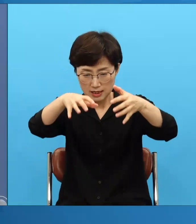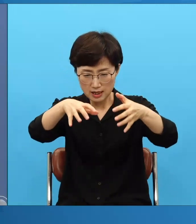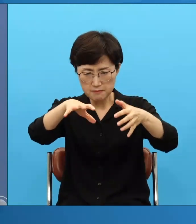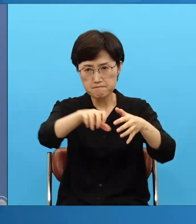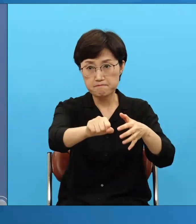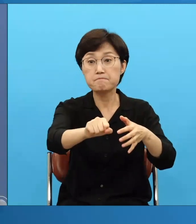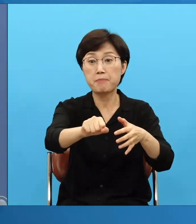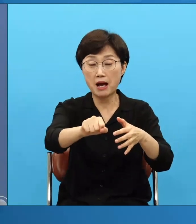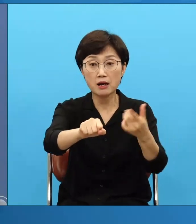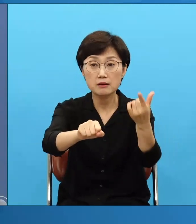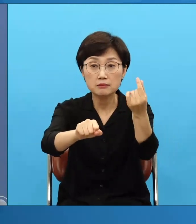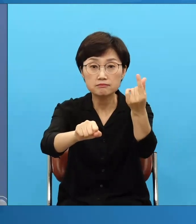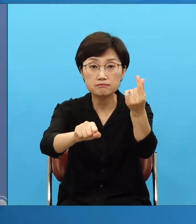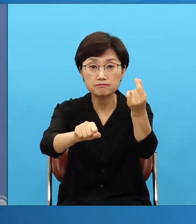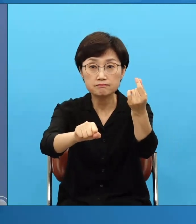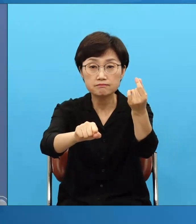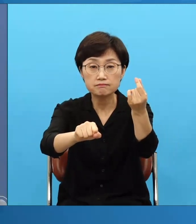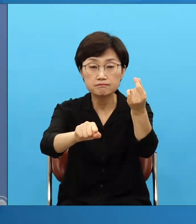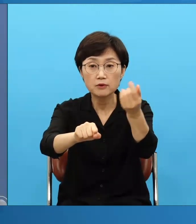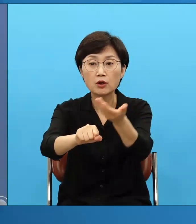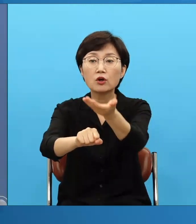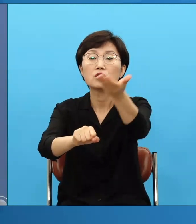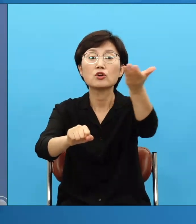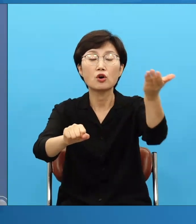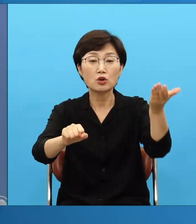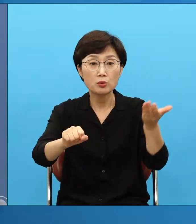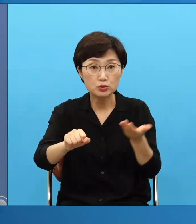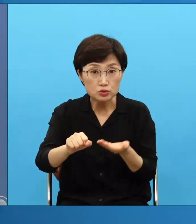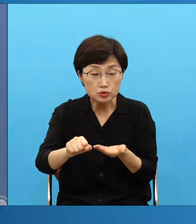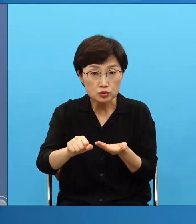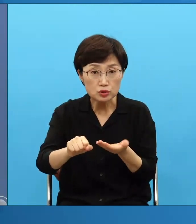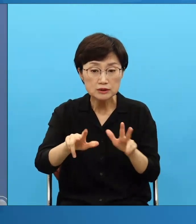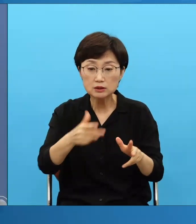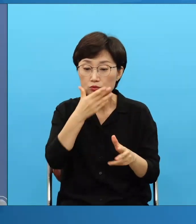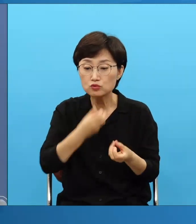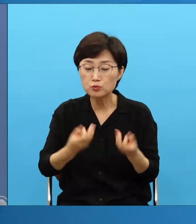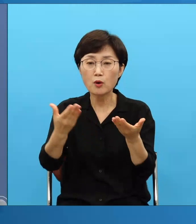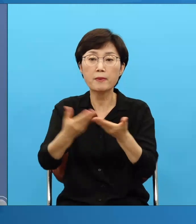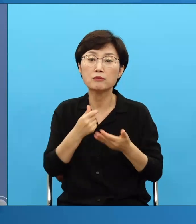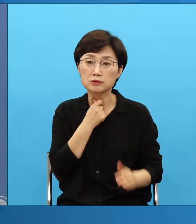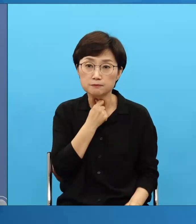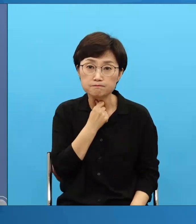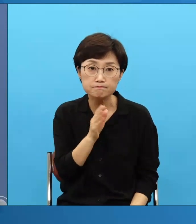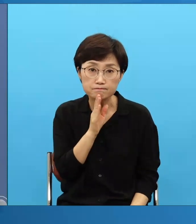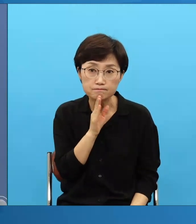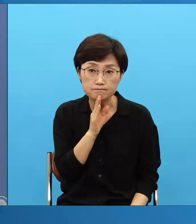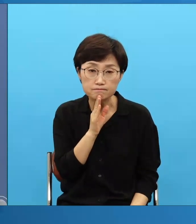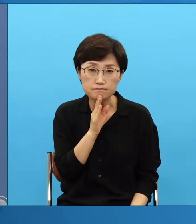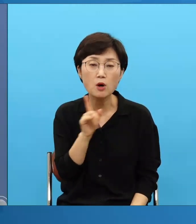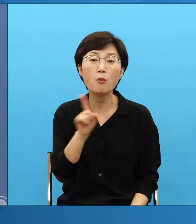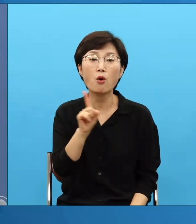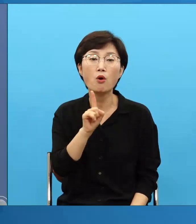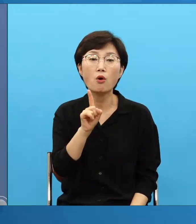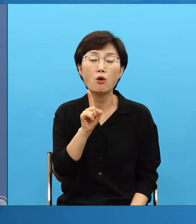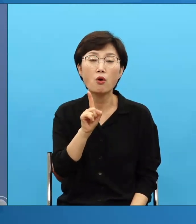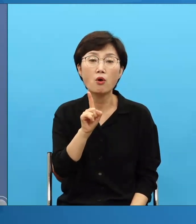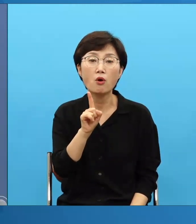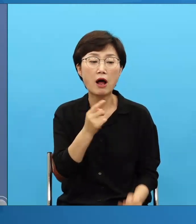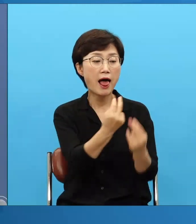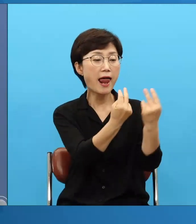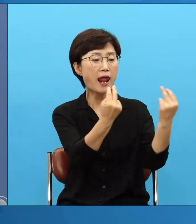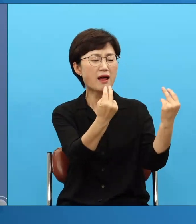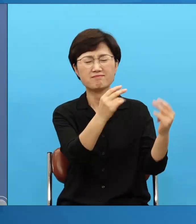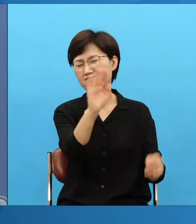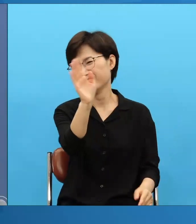overturned Egypt and all 여러분이 the world. 받아야 되는 가장 중요한 축복이 뭐냐? 아무도 안 알아줘도 괜찮습니다.